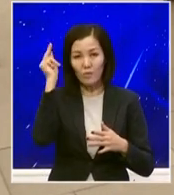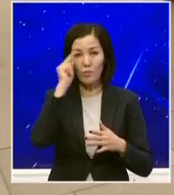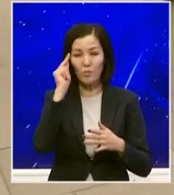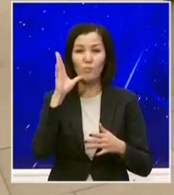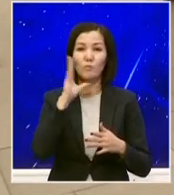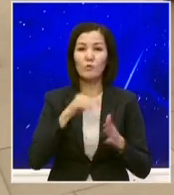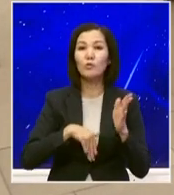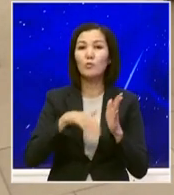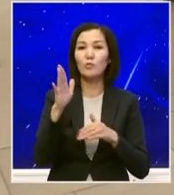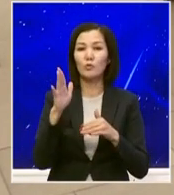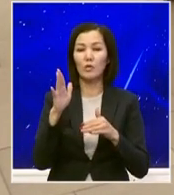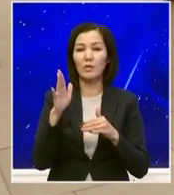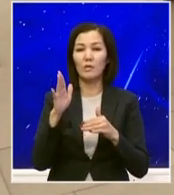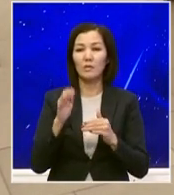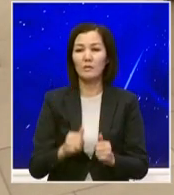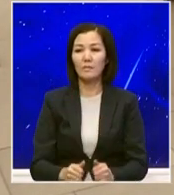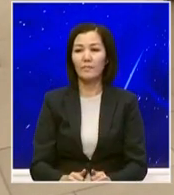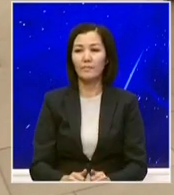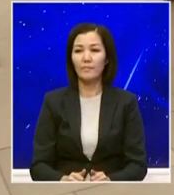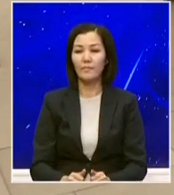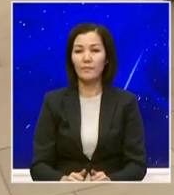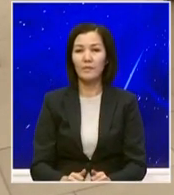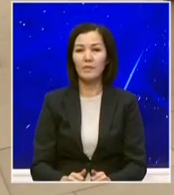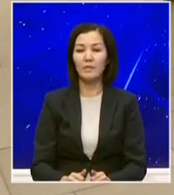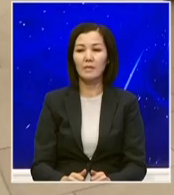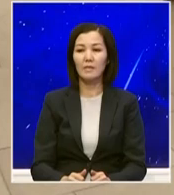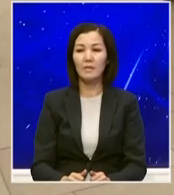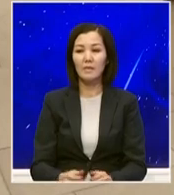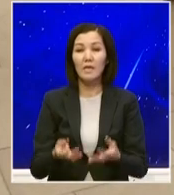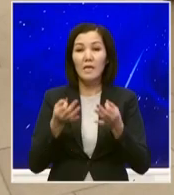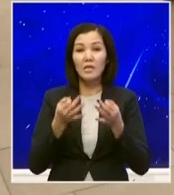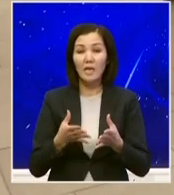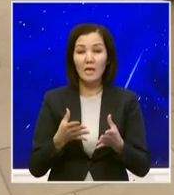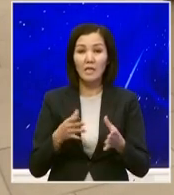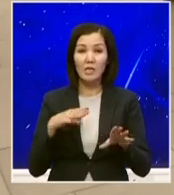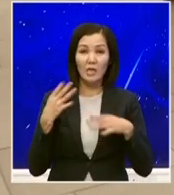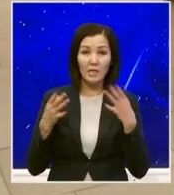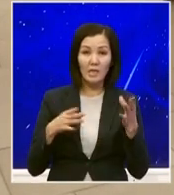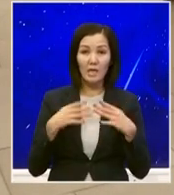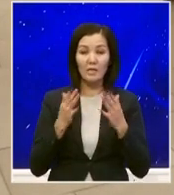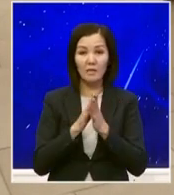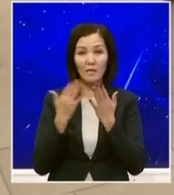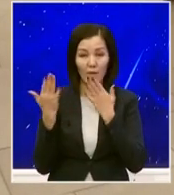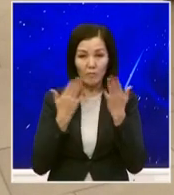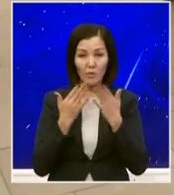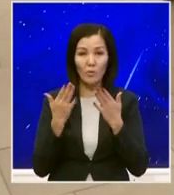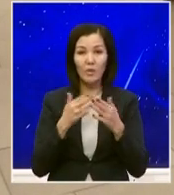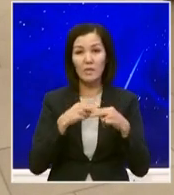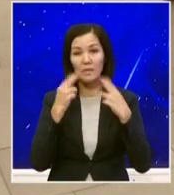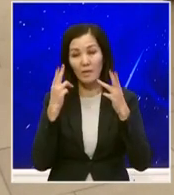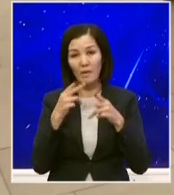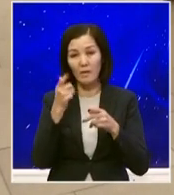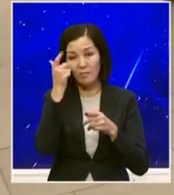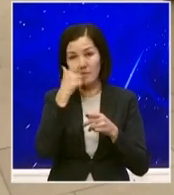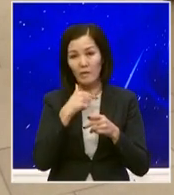да, өйткені ұйқыға батып кете бермейді, мүлгіп отырмайды. Жай ғана кішкене жаттыққан адам кітабын да оқиды, сабағына да, былай айтқанда